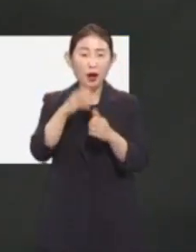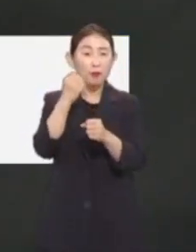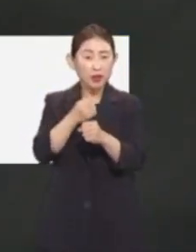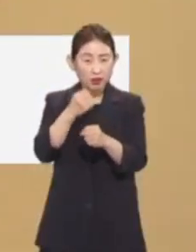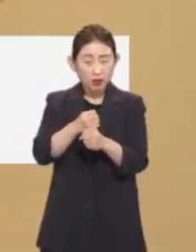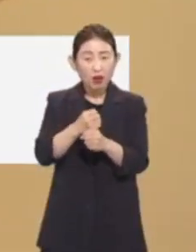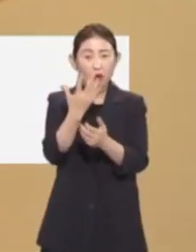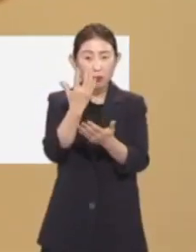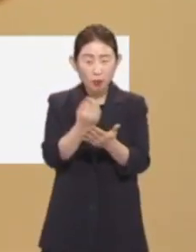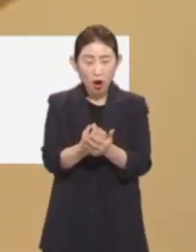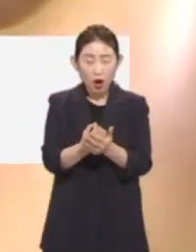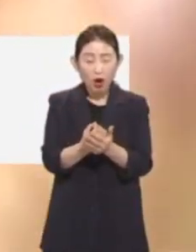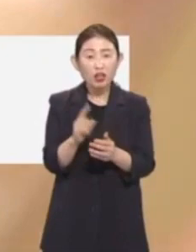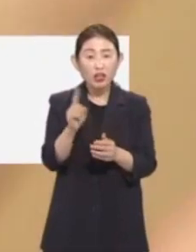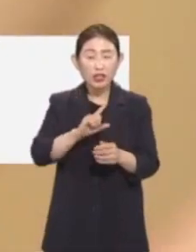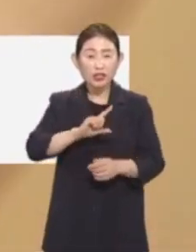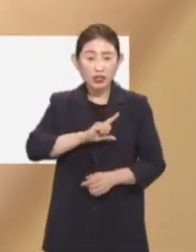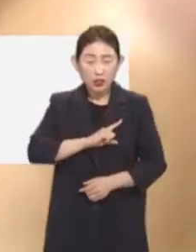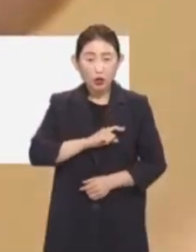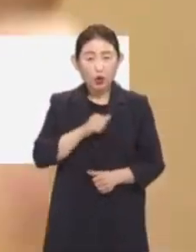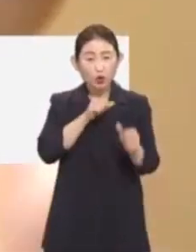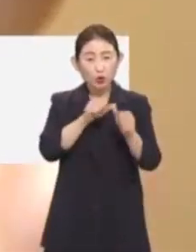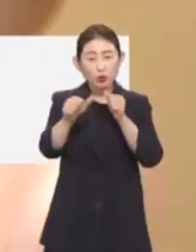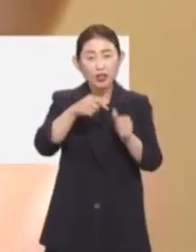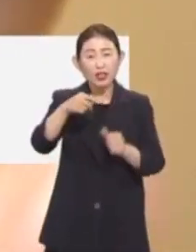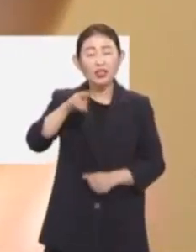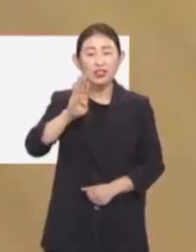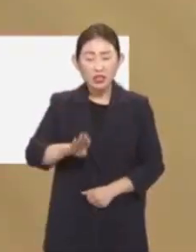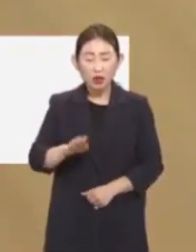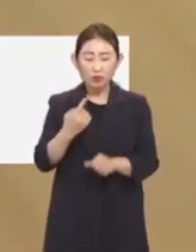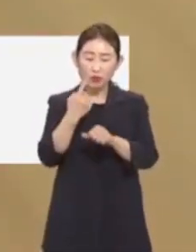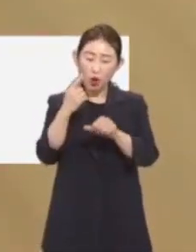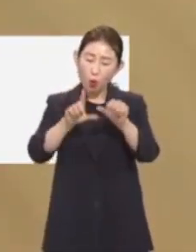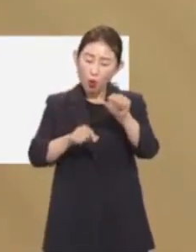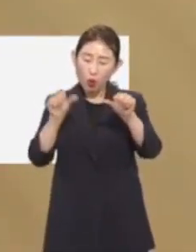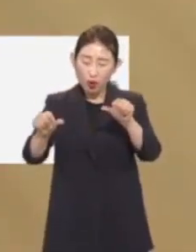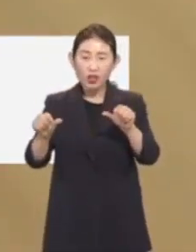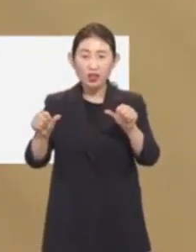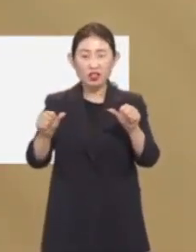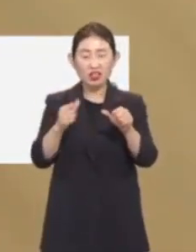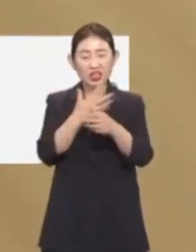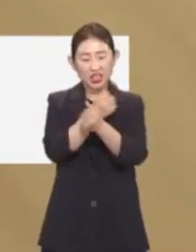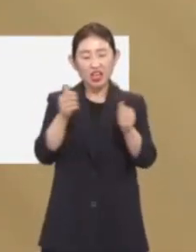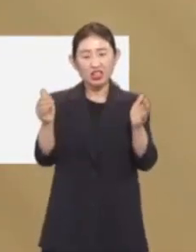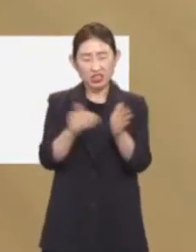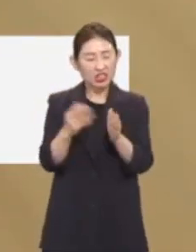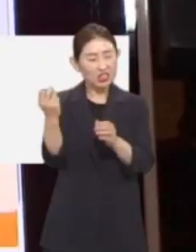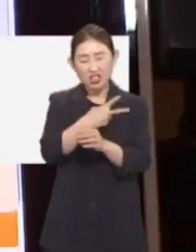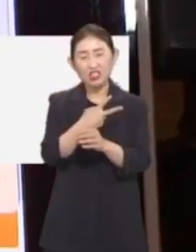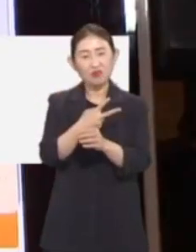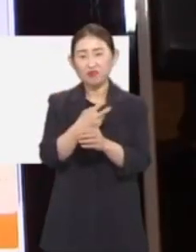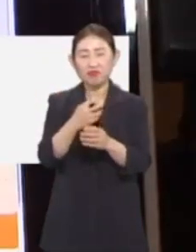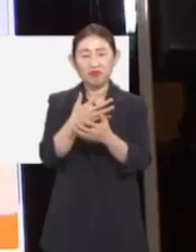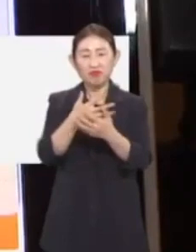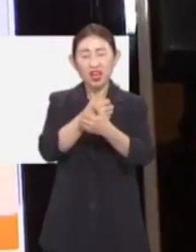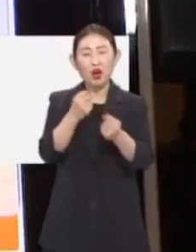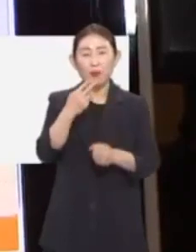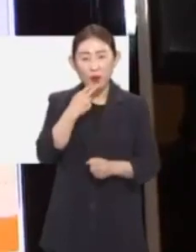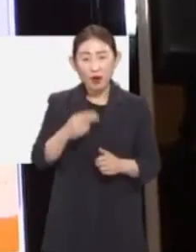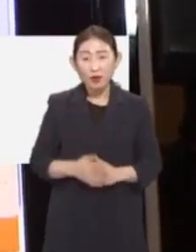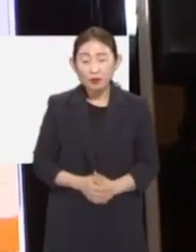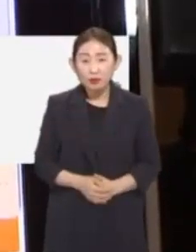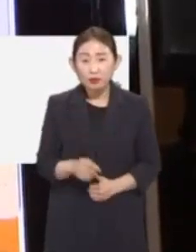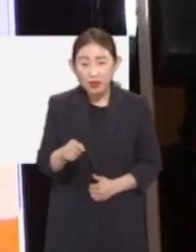배달앱인 소문난 샵에 대해 다음 달 5일 계약기간이 끝나면 재계약을 하지 않기로 했습니다 배달앱